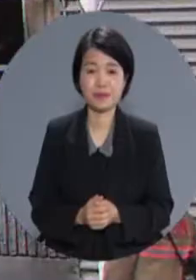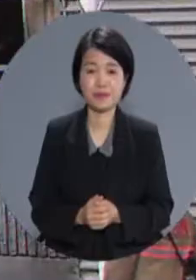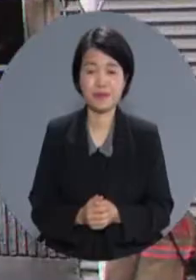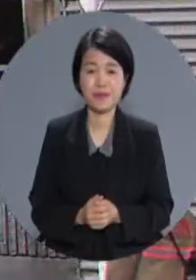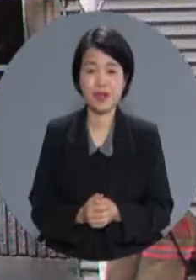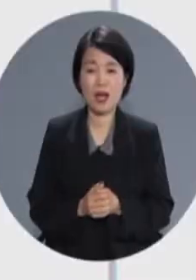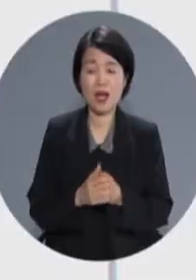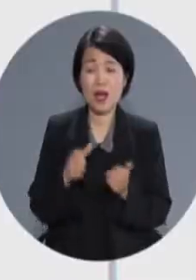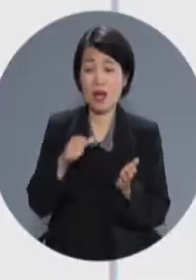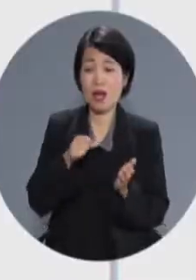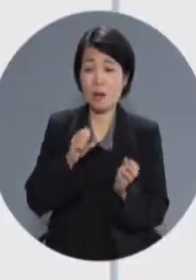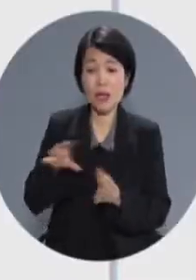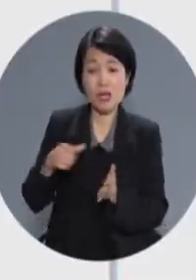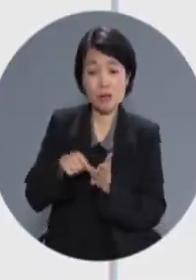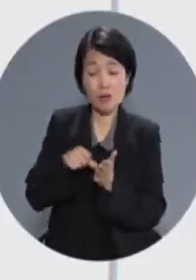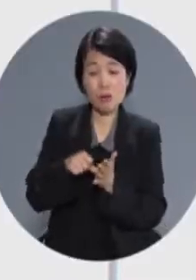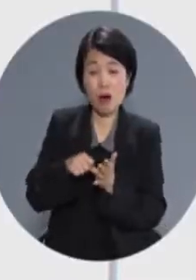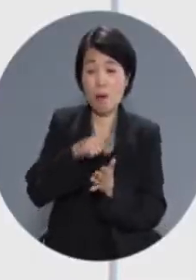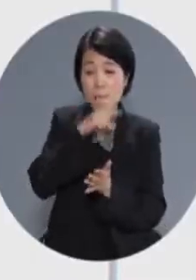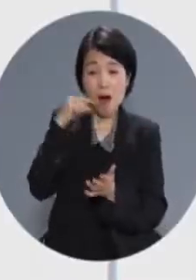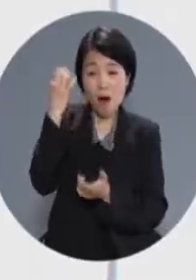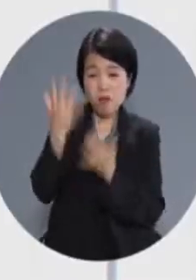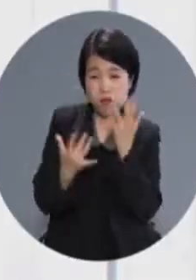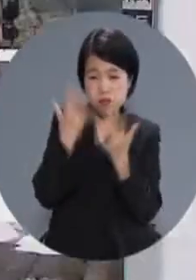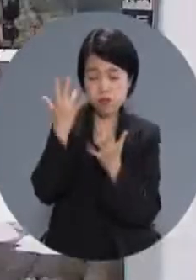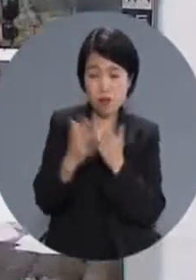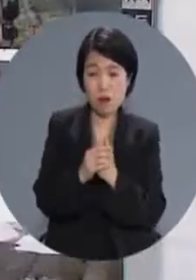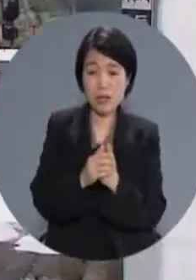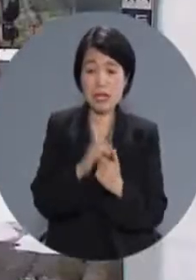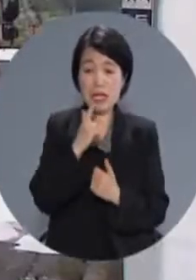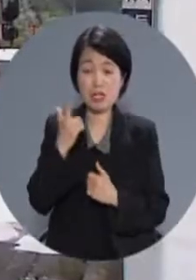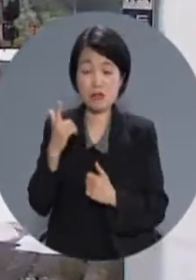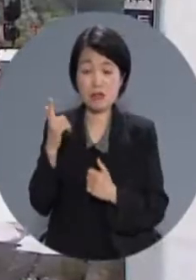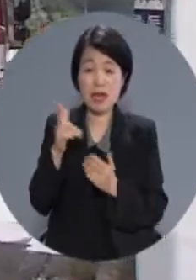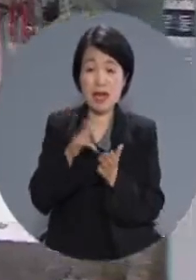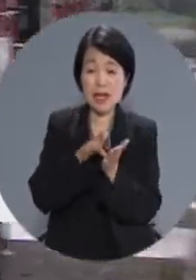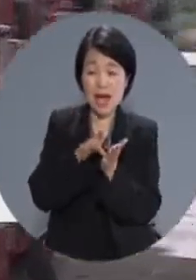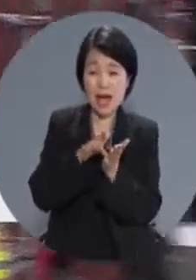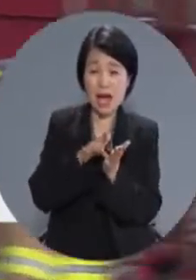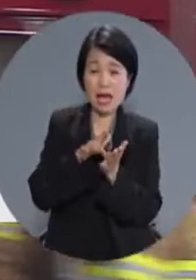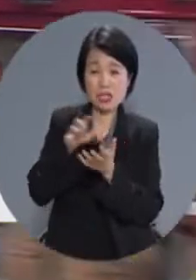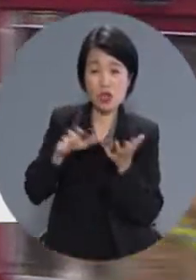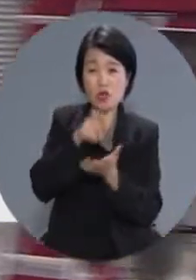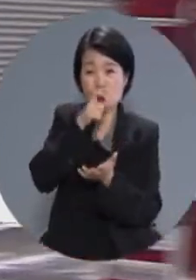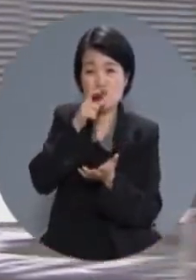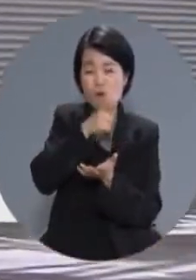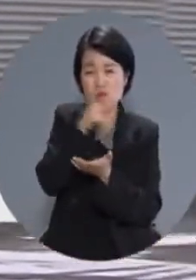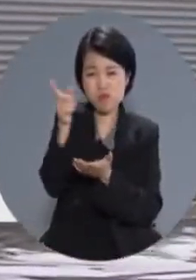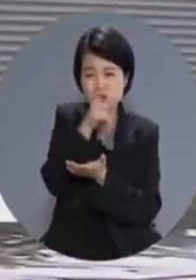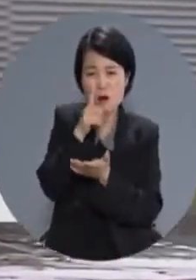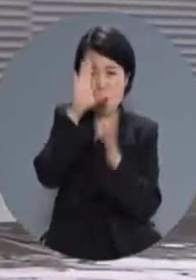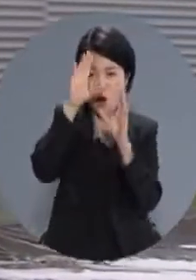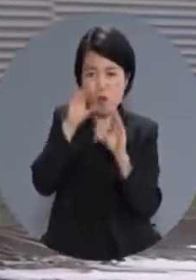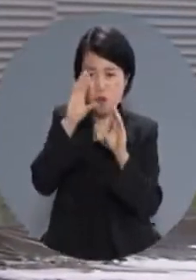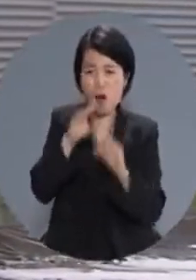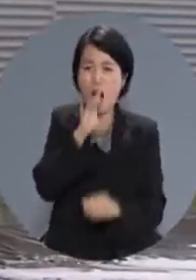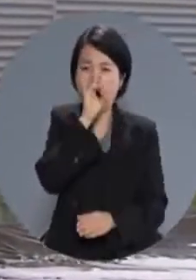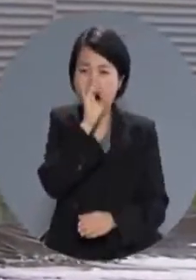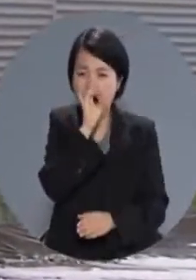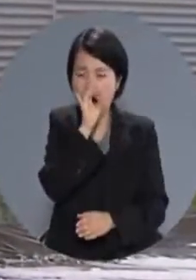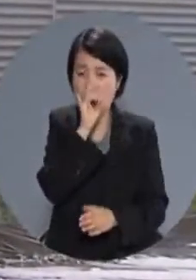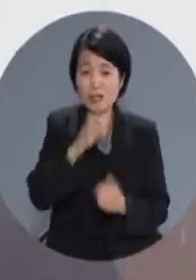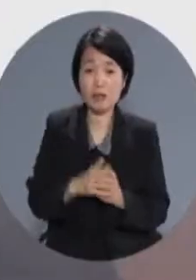폐기물 사이로 빨간 불길이 솟아오릅니다. 소방대원들이 방제약품이 섞인 물을 뿌려보지만 불길은 쉽게 잡히지